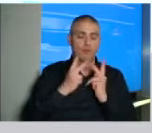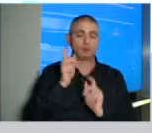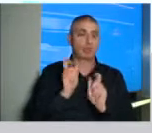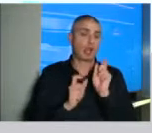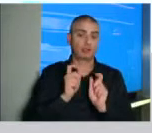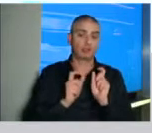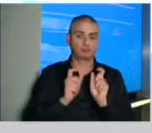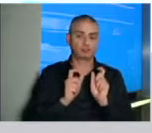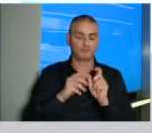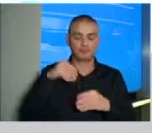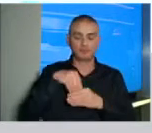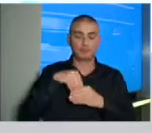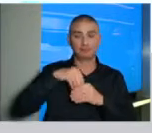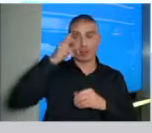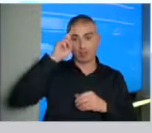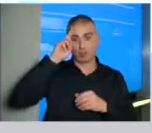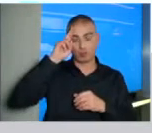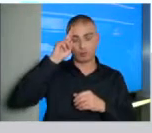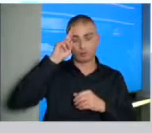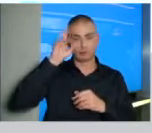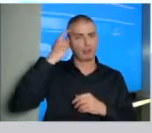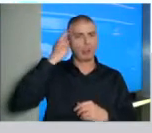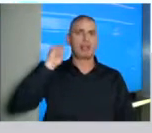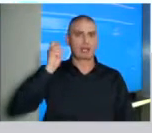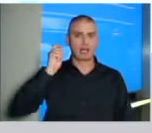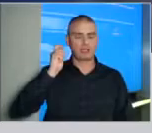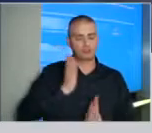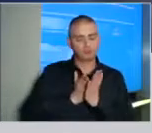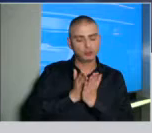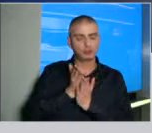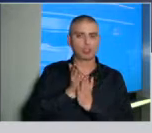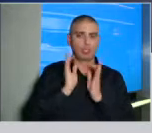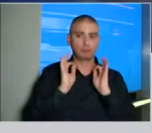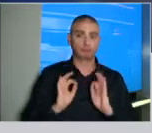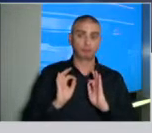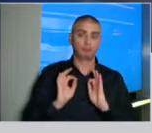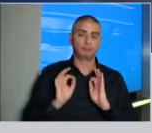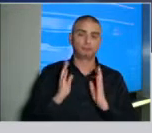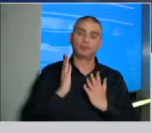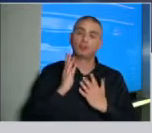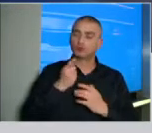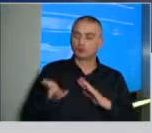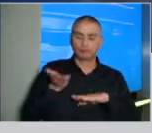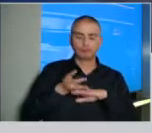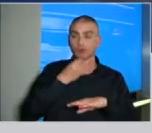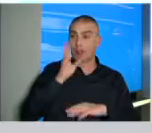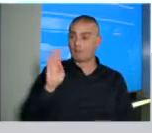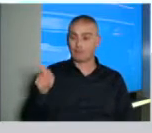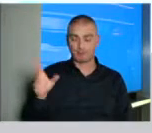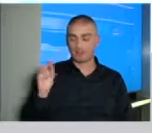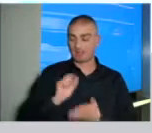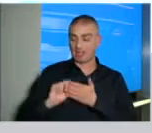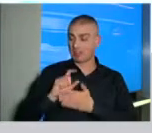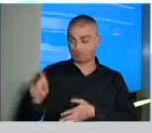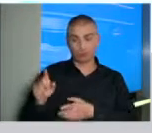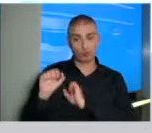אנשים של מצביעי ליכוד, אינטליגנטים, ישרים, הגונים, שכשעולה השאלה ביבי עם כתב אישום,